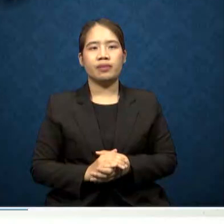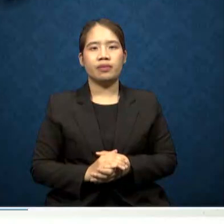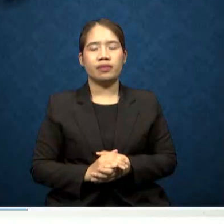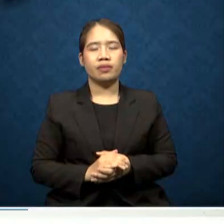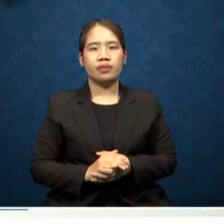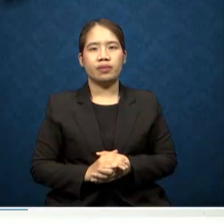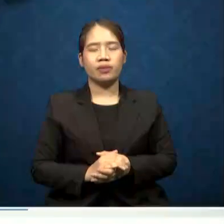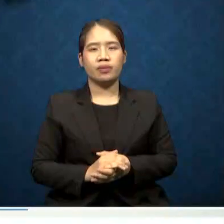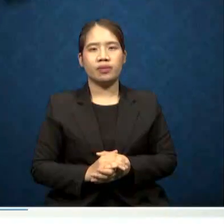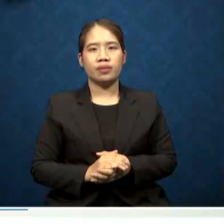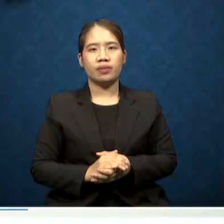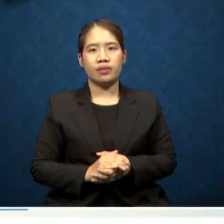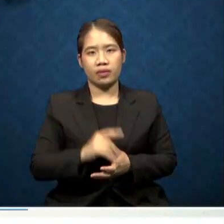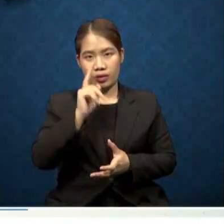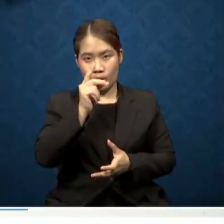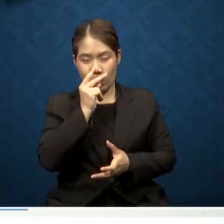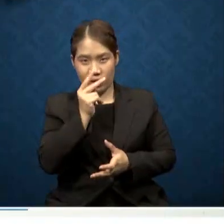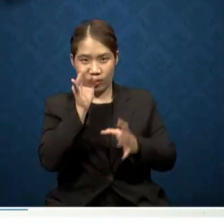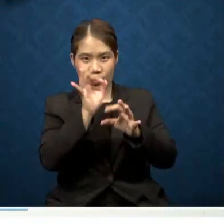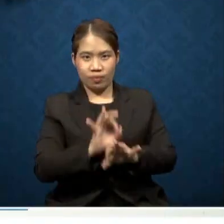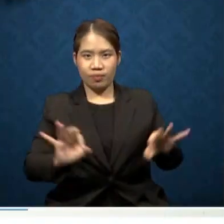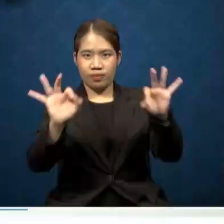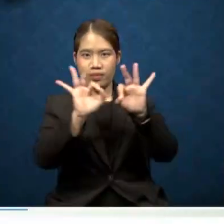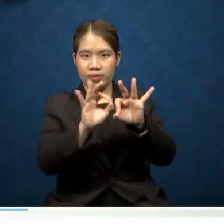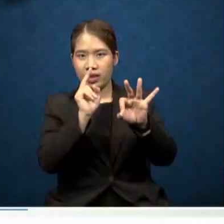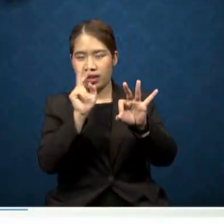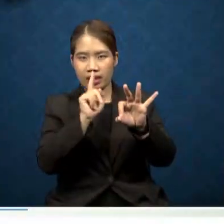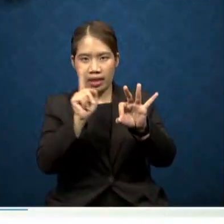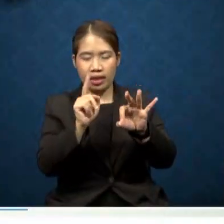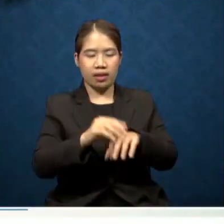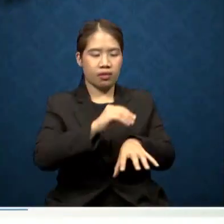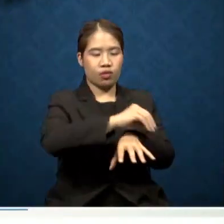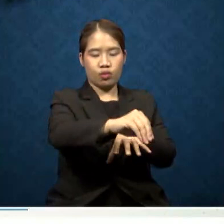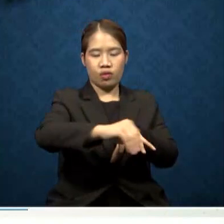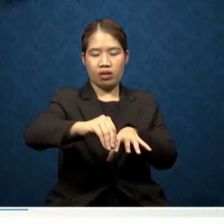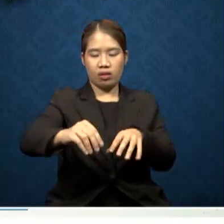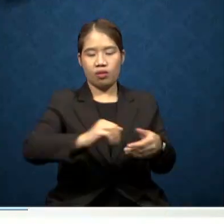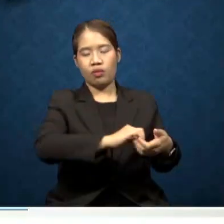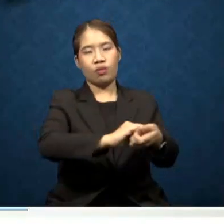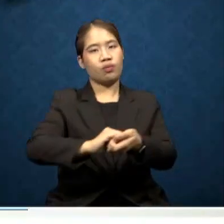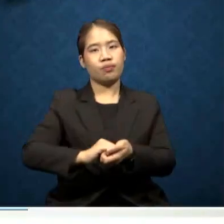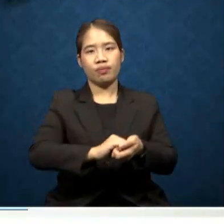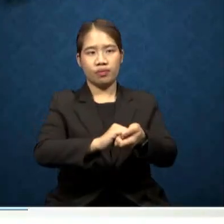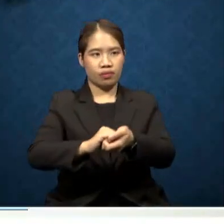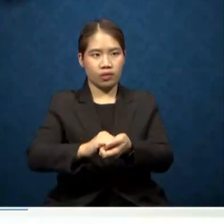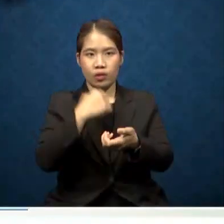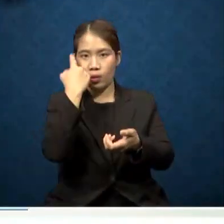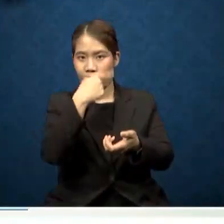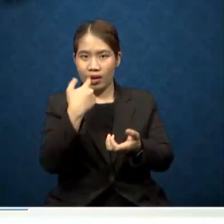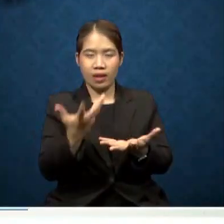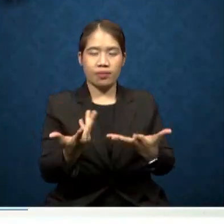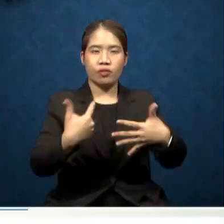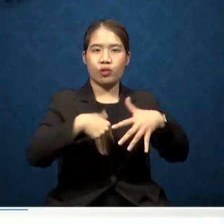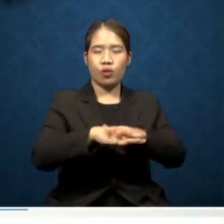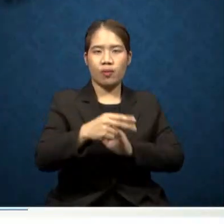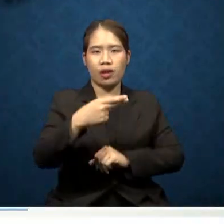ต่อไปครับต้องให้ความสำคัญต่อความร่วมมือของภาคส่วนต่างๆที่เกี่ยวข้องที่มีส่วนร่วมในการพัฒนาหลัก